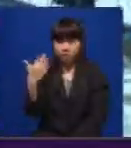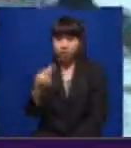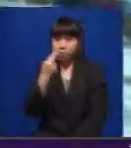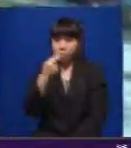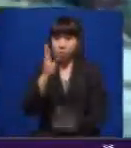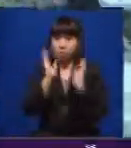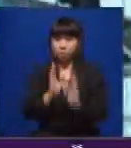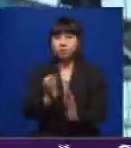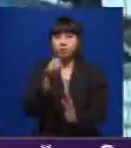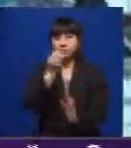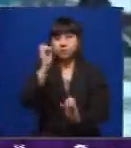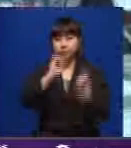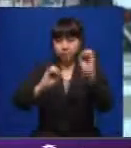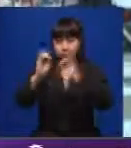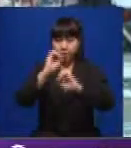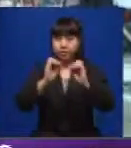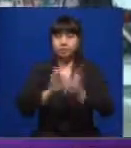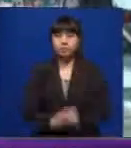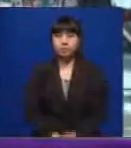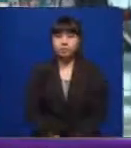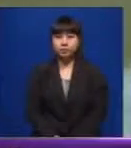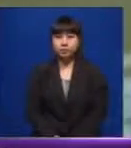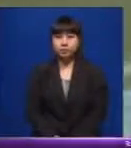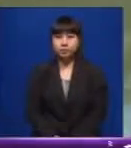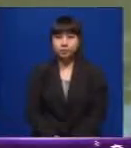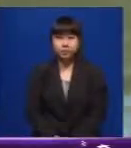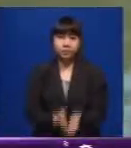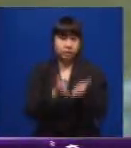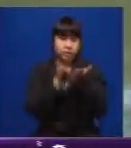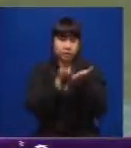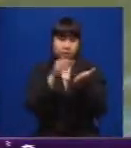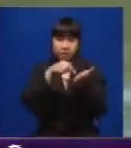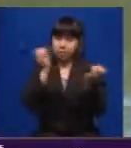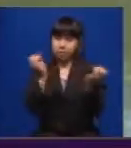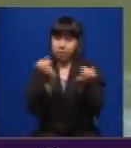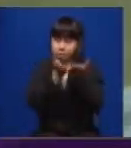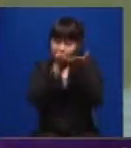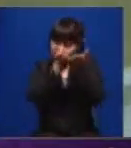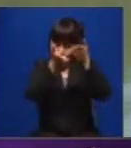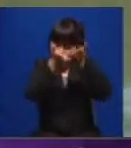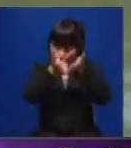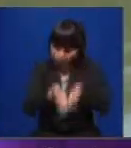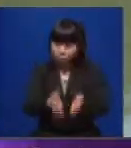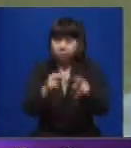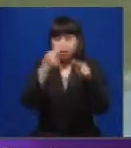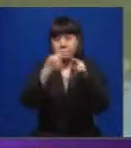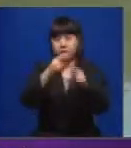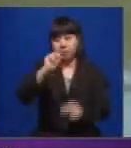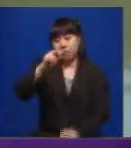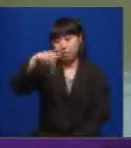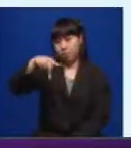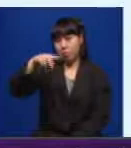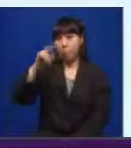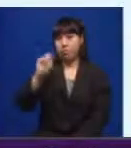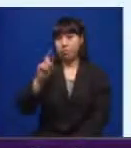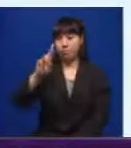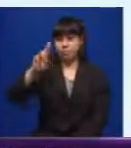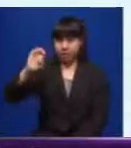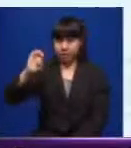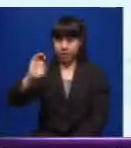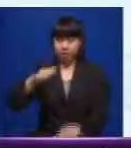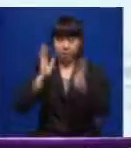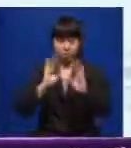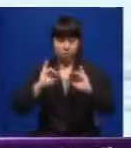ความปลอดภัยให้กับผู้บริโภคนั่นเองค่ะสำหรับเรือลำที่เกิดเหตุชื่อว่าเรือนพสินนะคะมีนายมานัสนาค